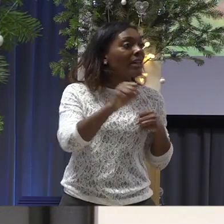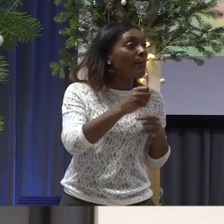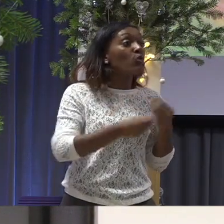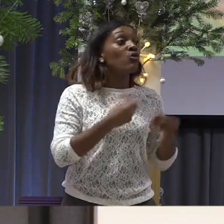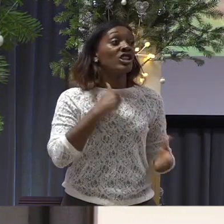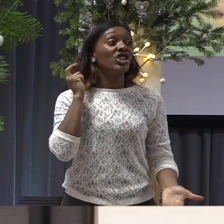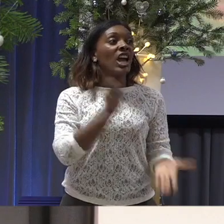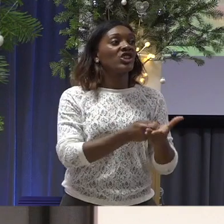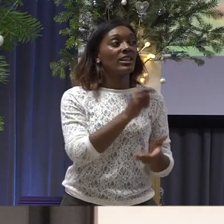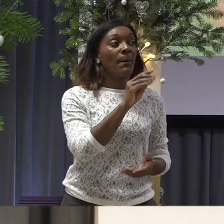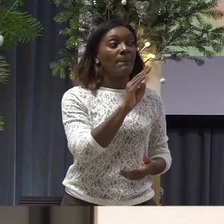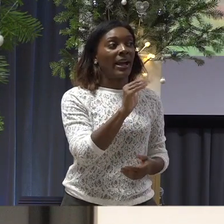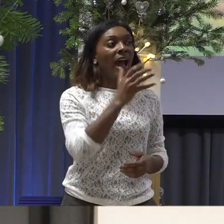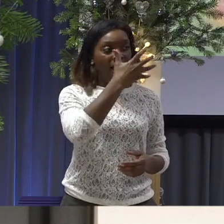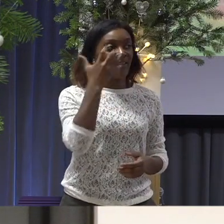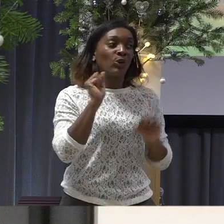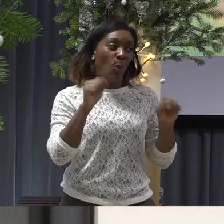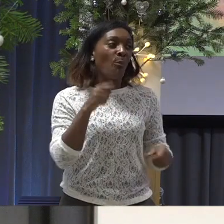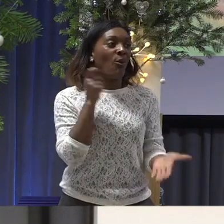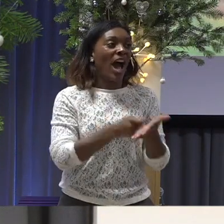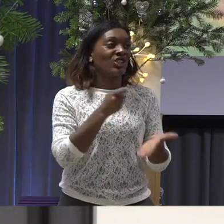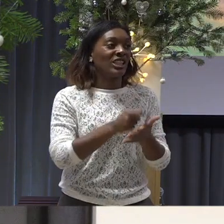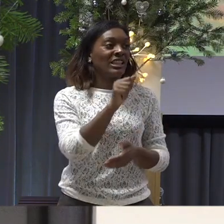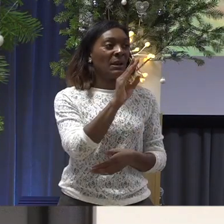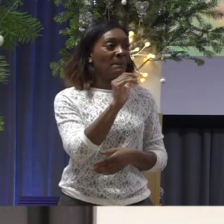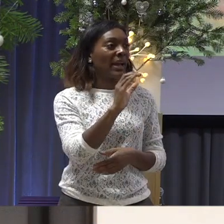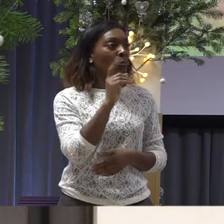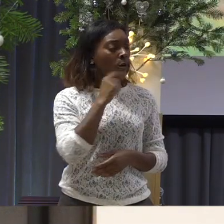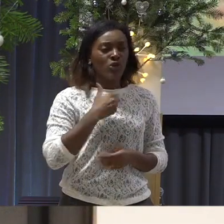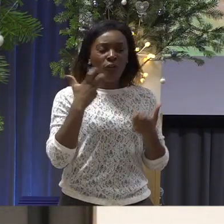bac. Parce que c'était important que j'aille, que je voyage.